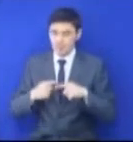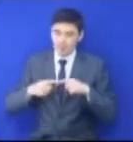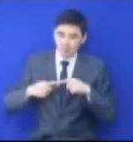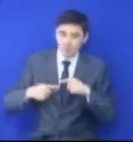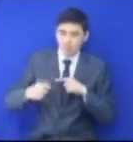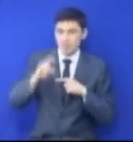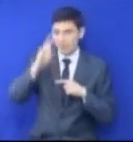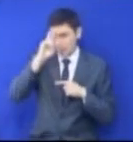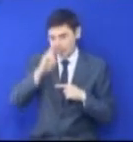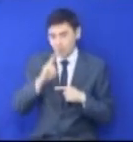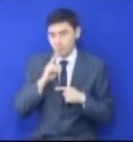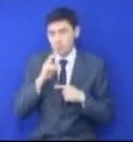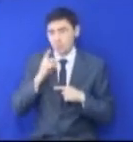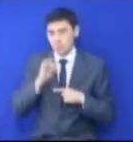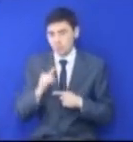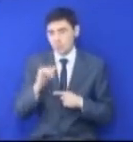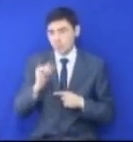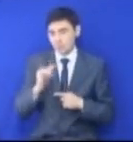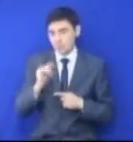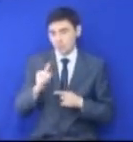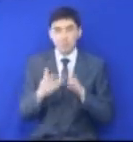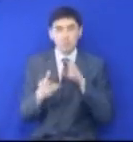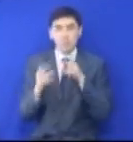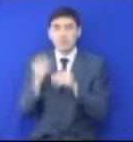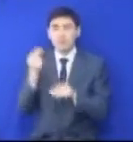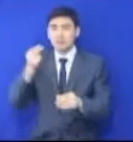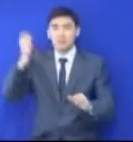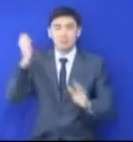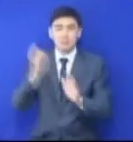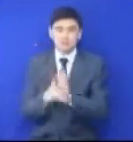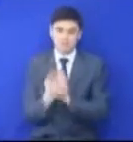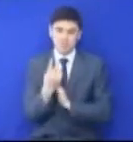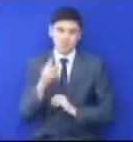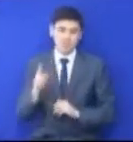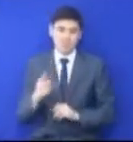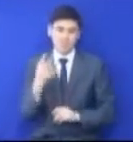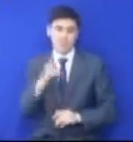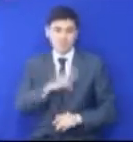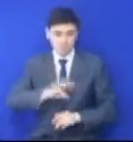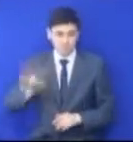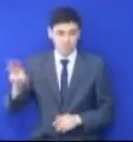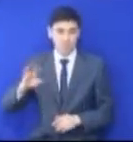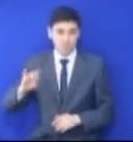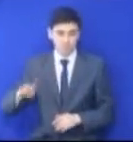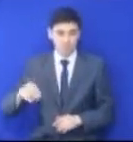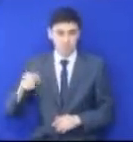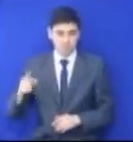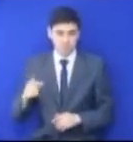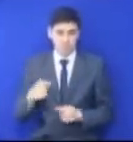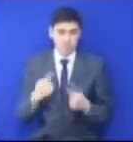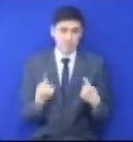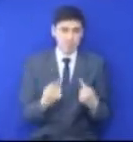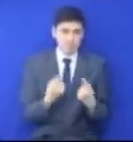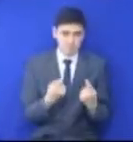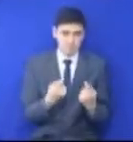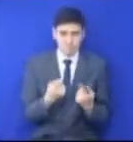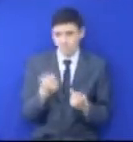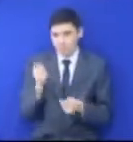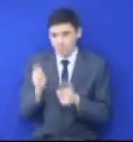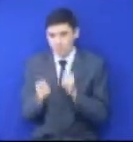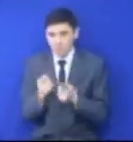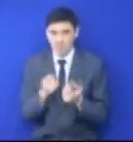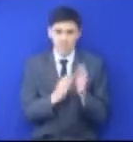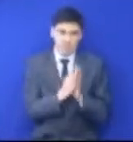2 месяцев. Для этих целей акимат выделил 2,5 миллиона тенге. Весь инвентарь, начиная от перчаток и заканчивая известкой для побелки